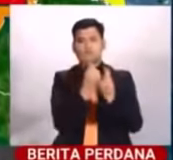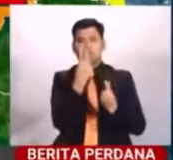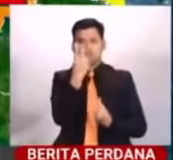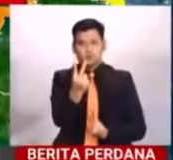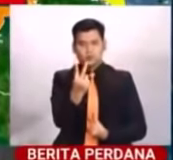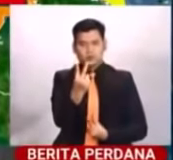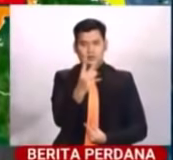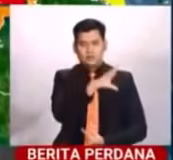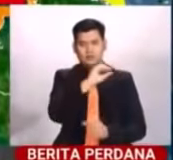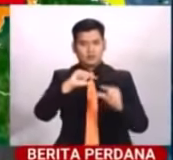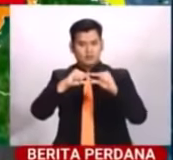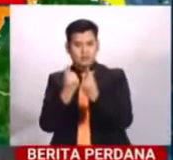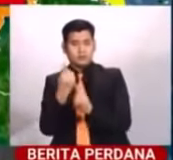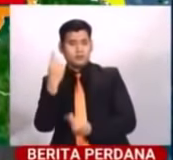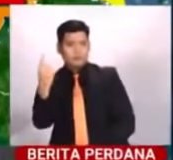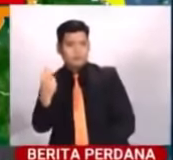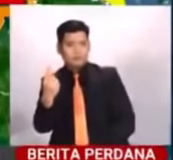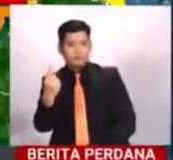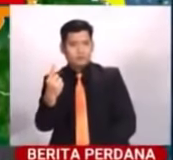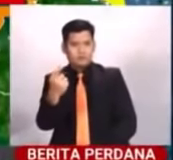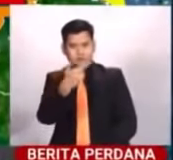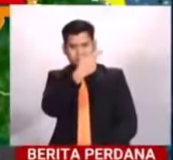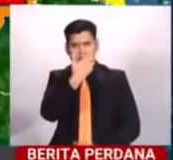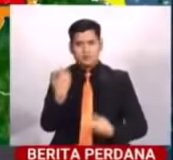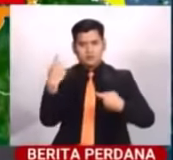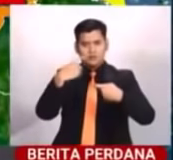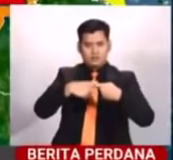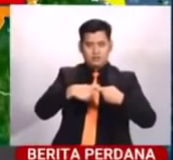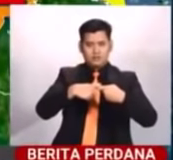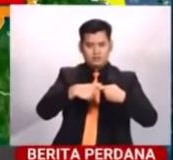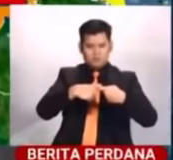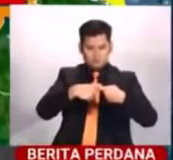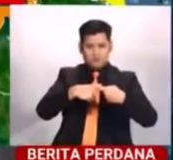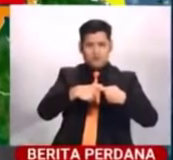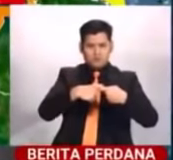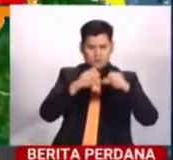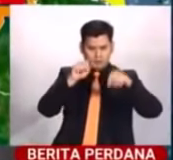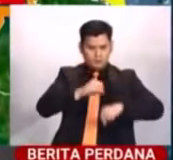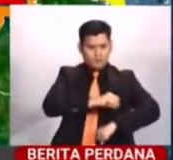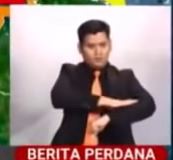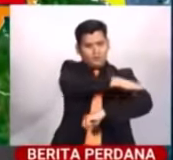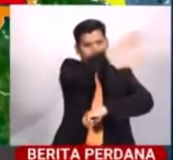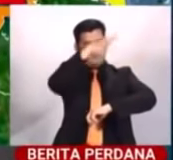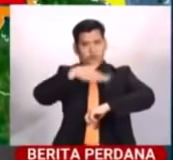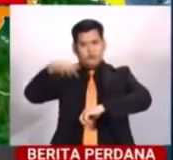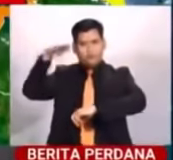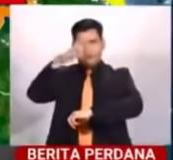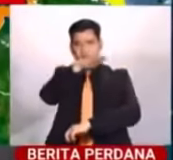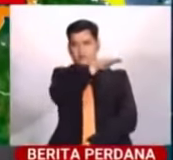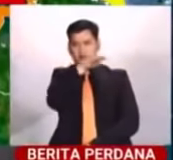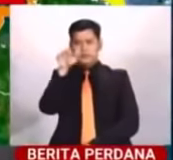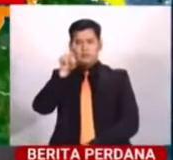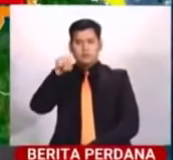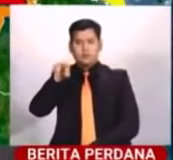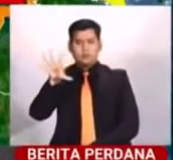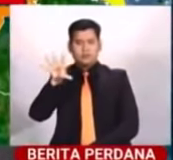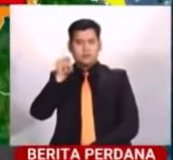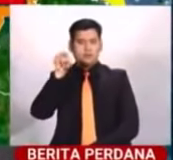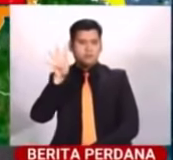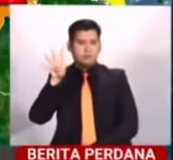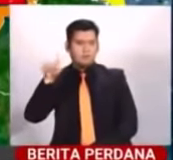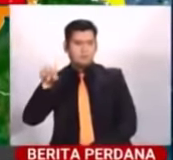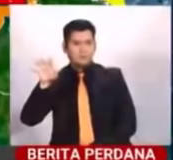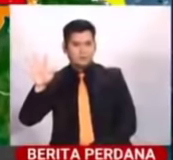juga kategori yang pertama melibatkan kawasan perairan yang diloretkan boleh mencecah ketinggian ombak antara 3.5 meter hingga 4.5